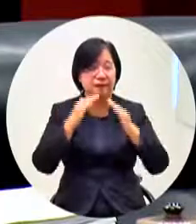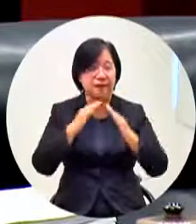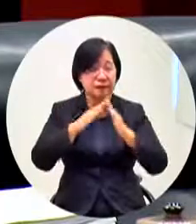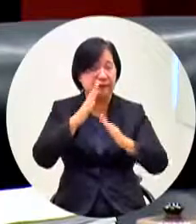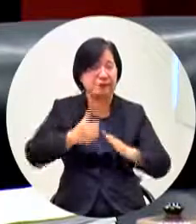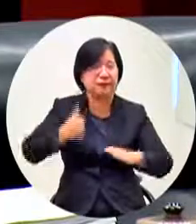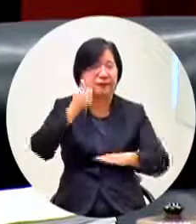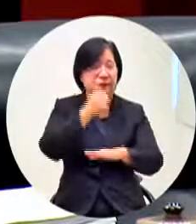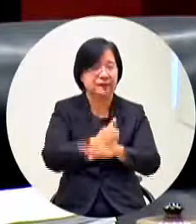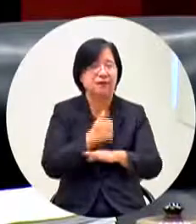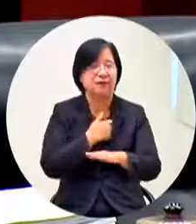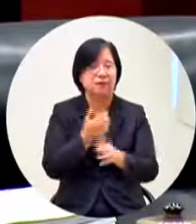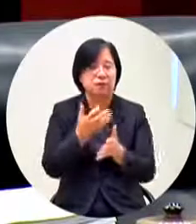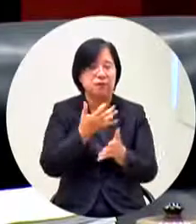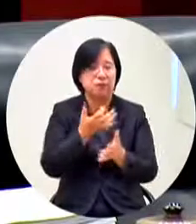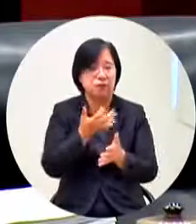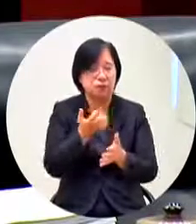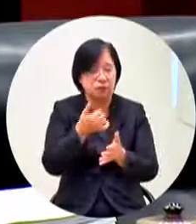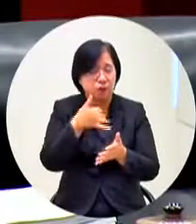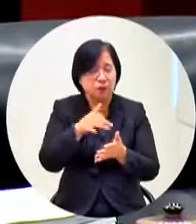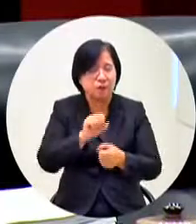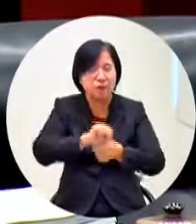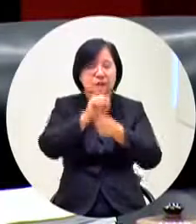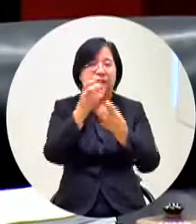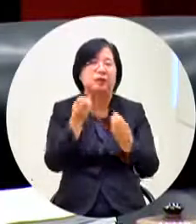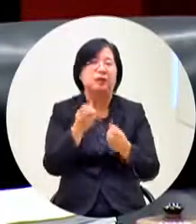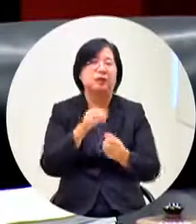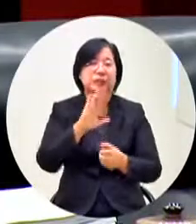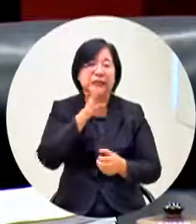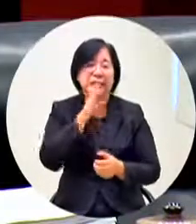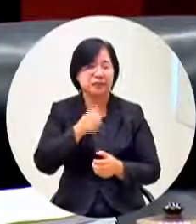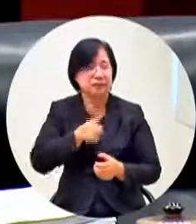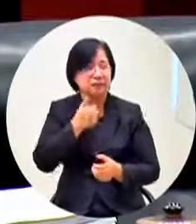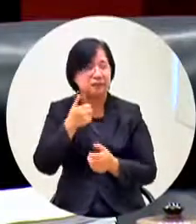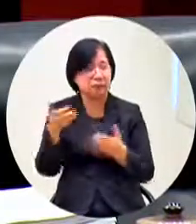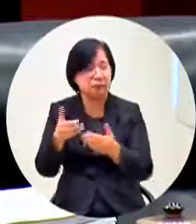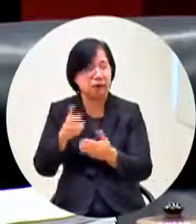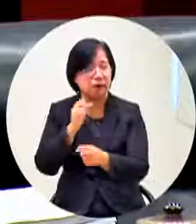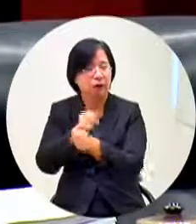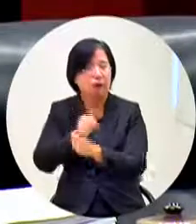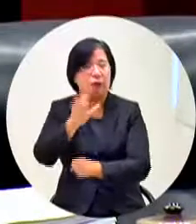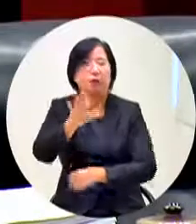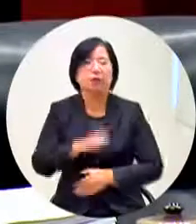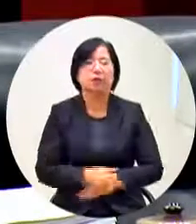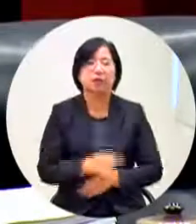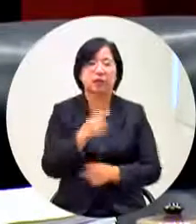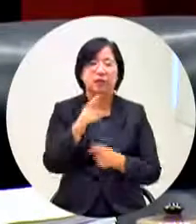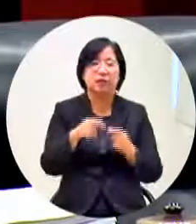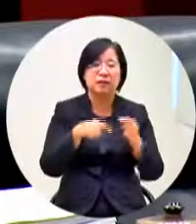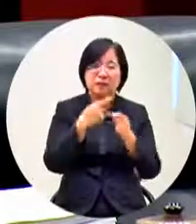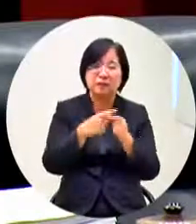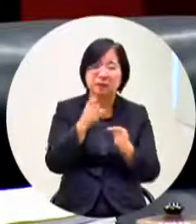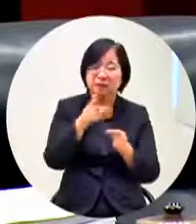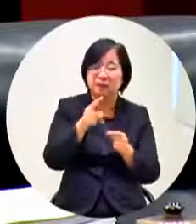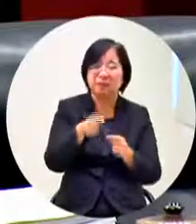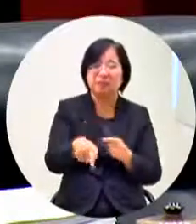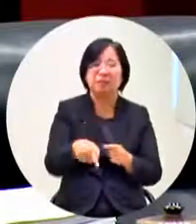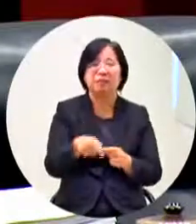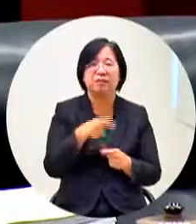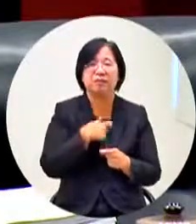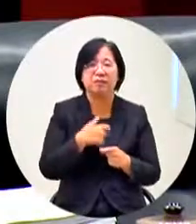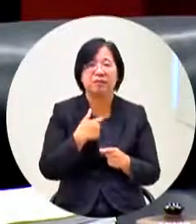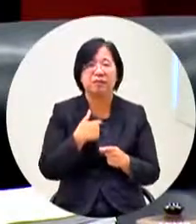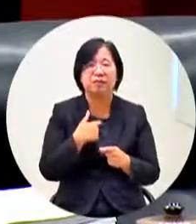加太多预算，但是他什么都做了。你看我这一年半来 我们过去争取了什么东西，到他这一年都有了一